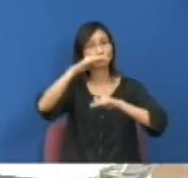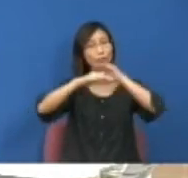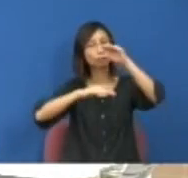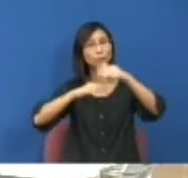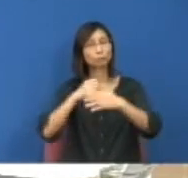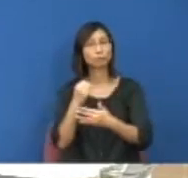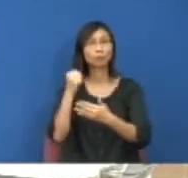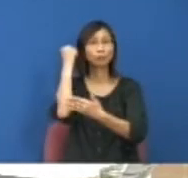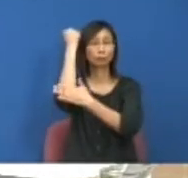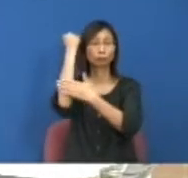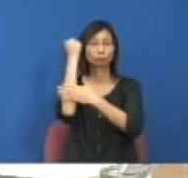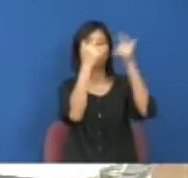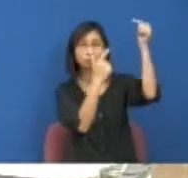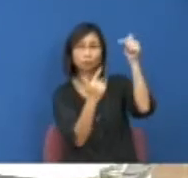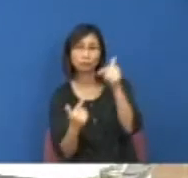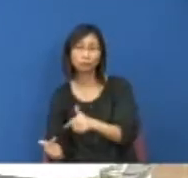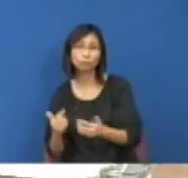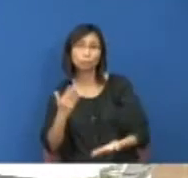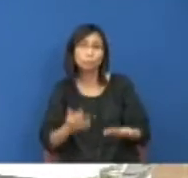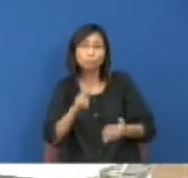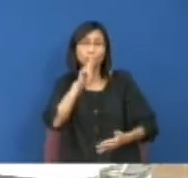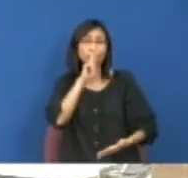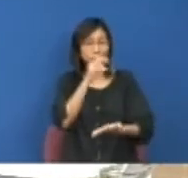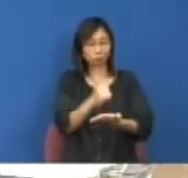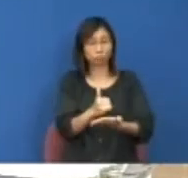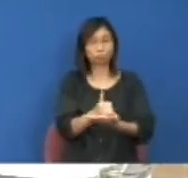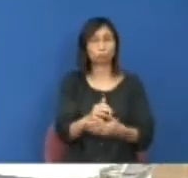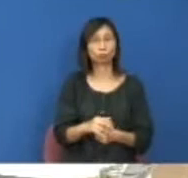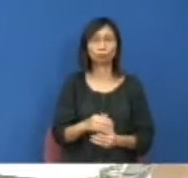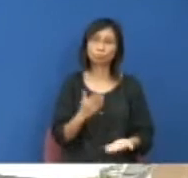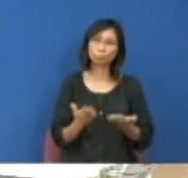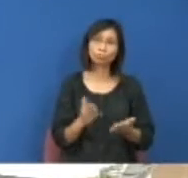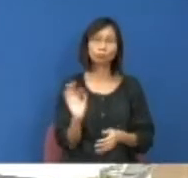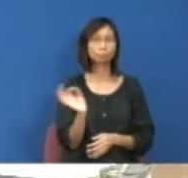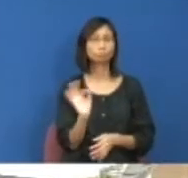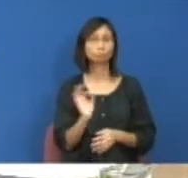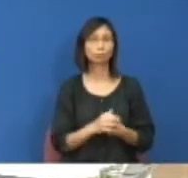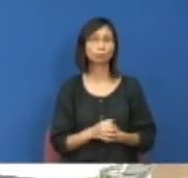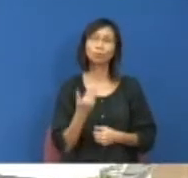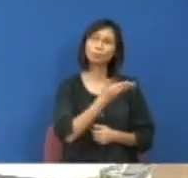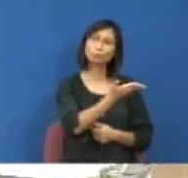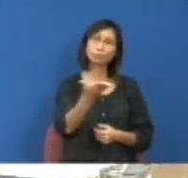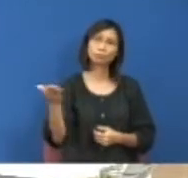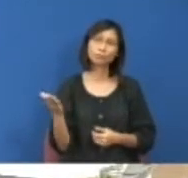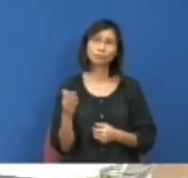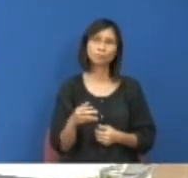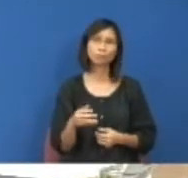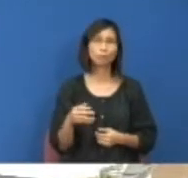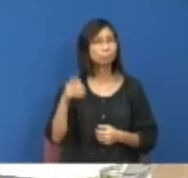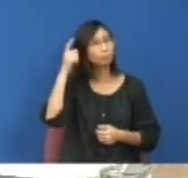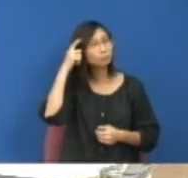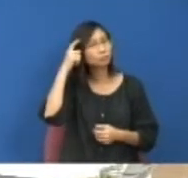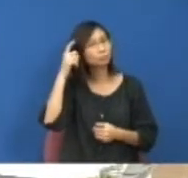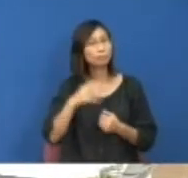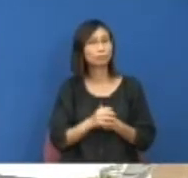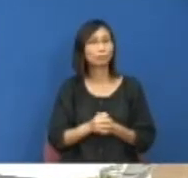去靜坐或者堵路啊。咁所以其實大家以為街頭即係而家我哋呢個水